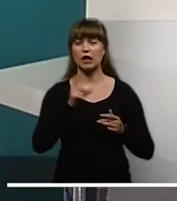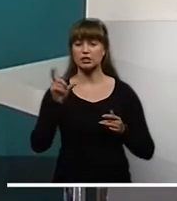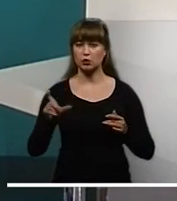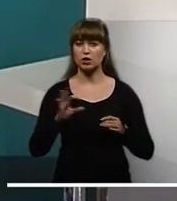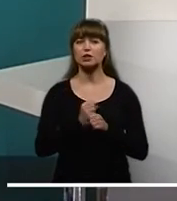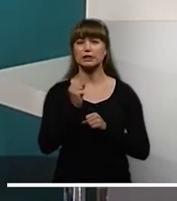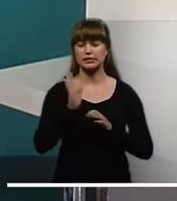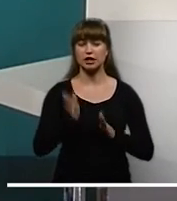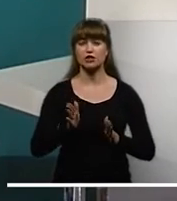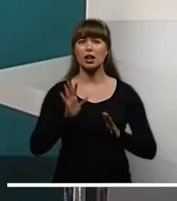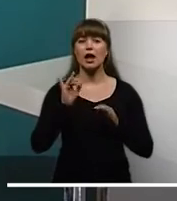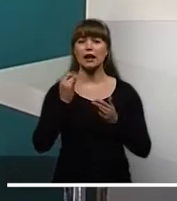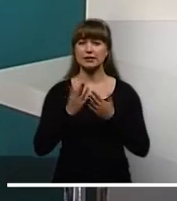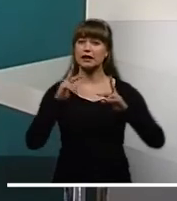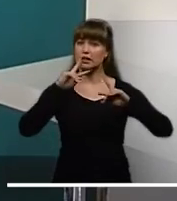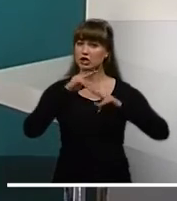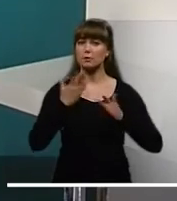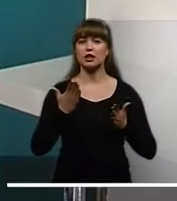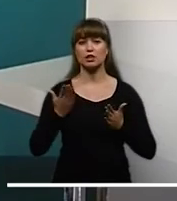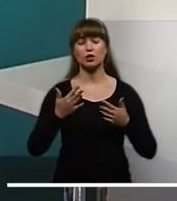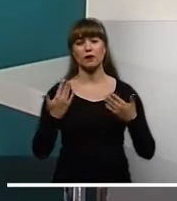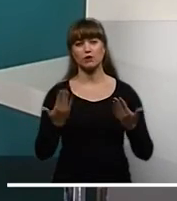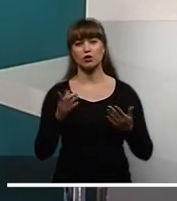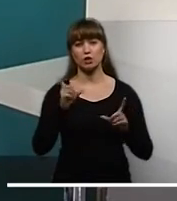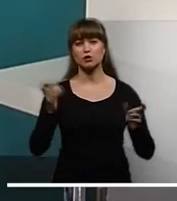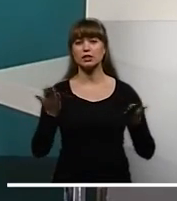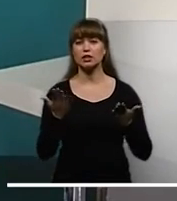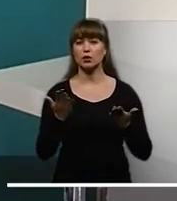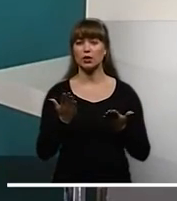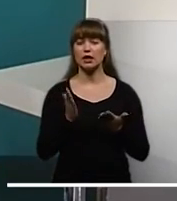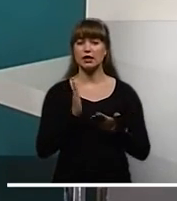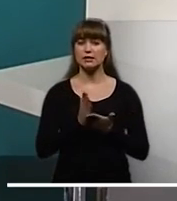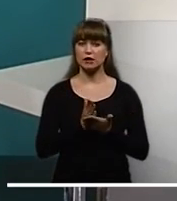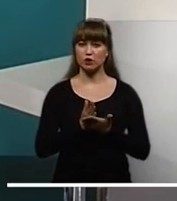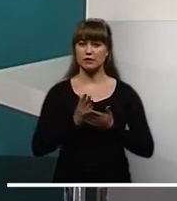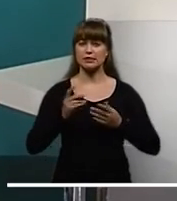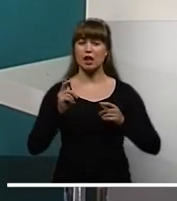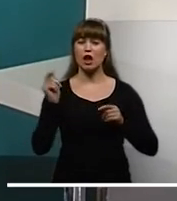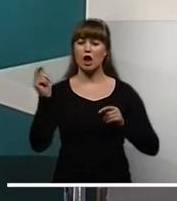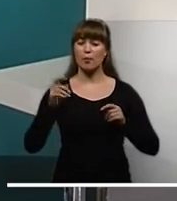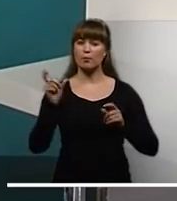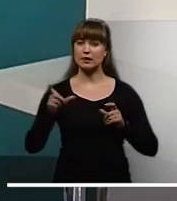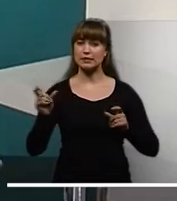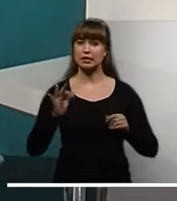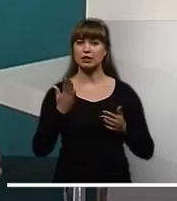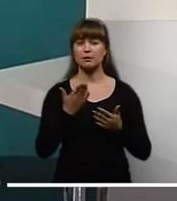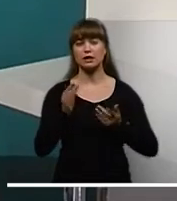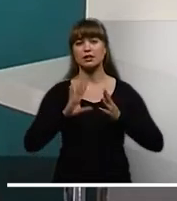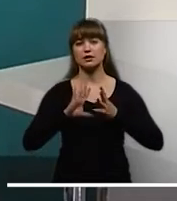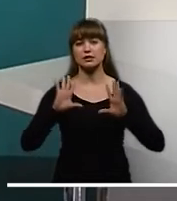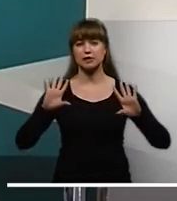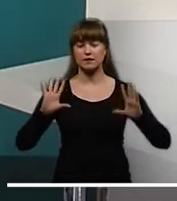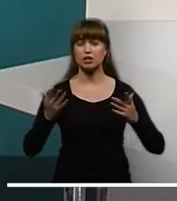кардиолог его назначит. Есть какие-то ошибки, которые вот те люди, которые становятся потом пациентами впоследствии вашими, вот совершают,